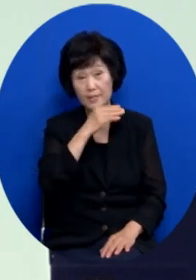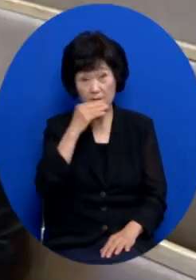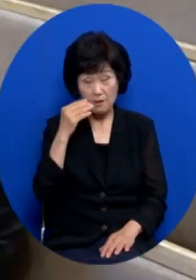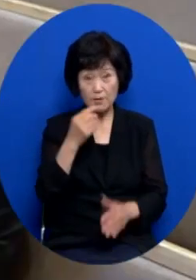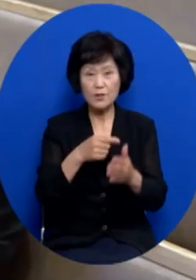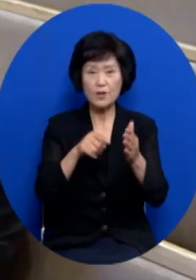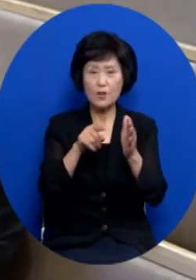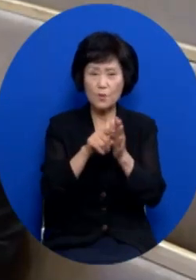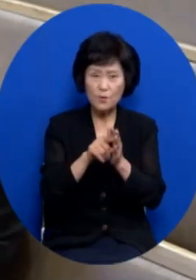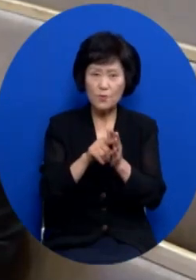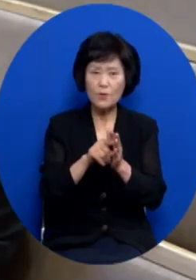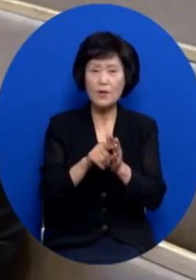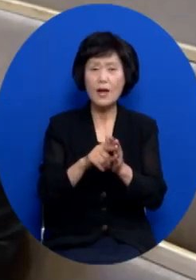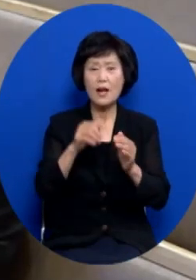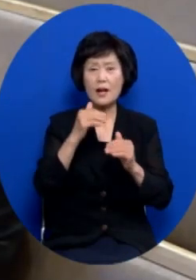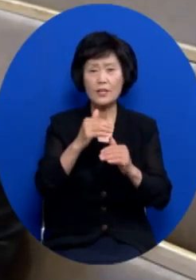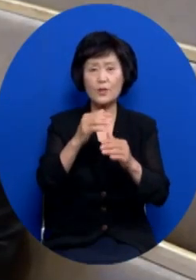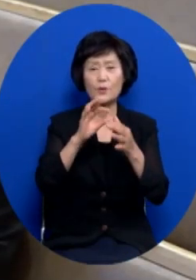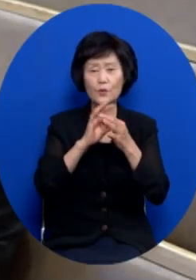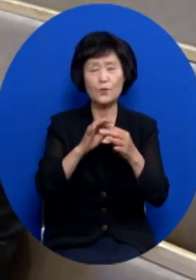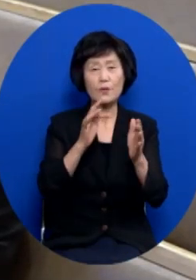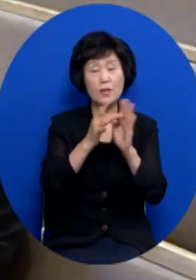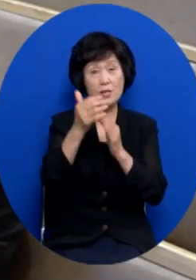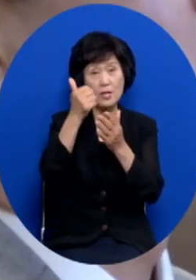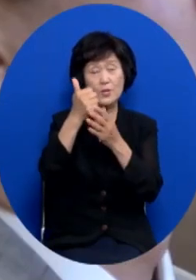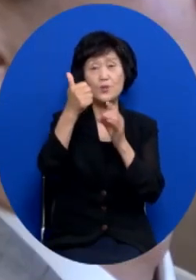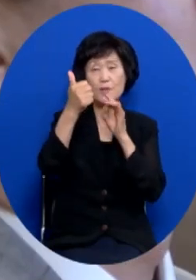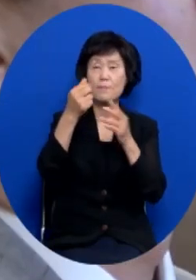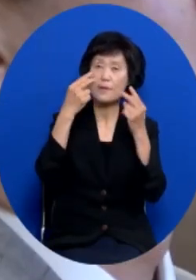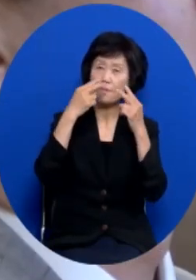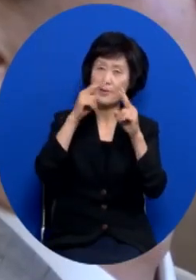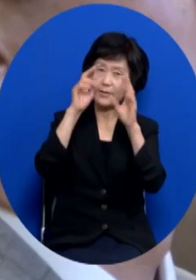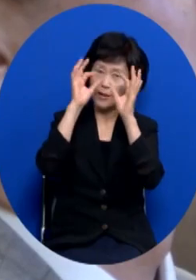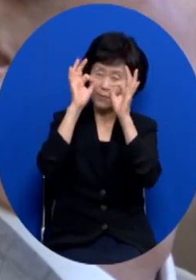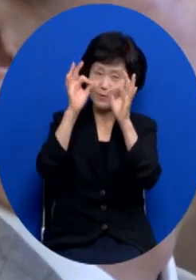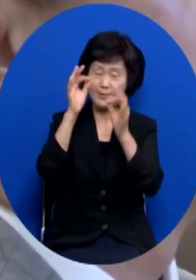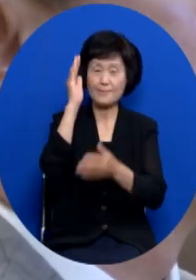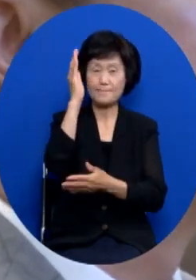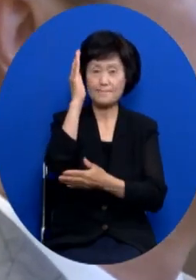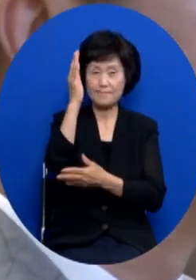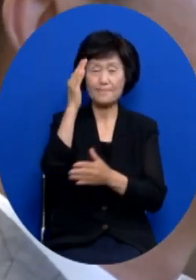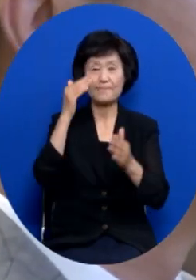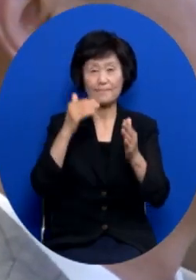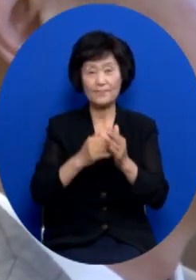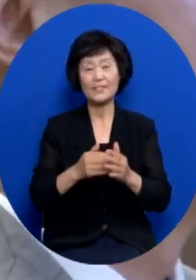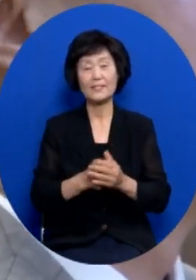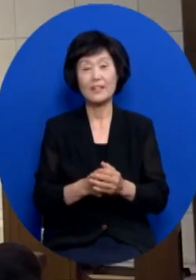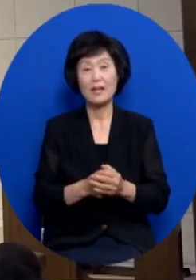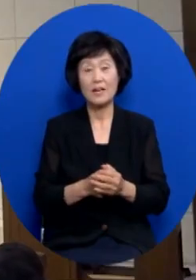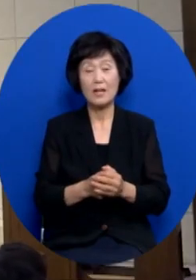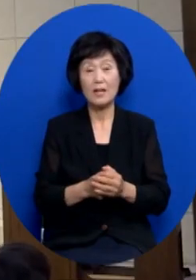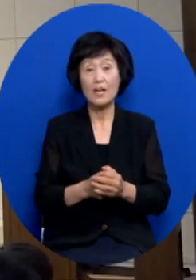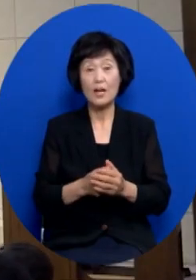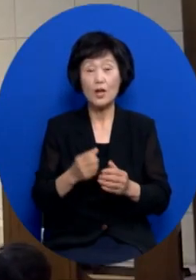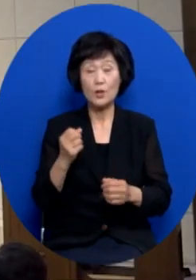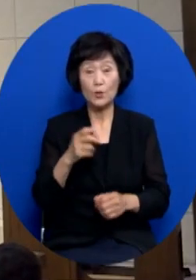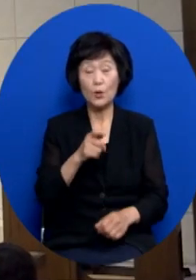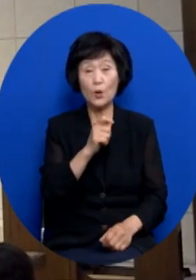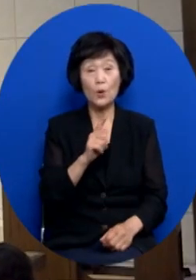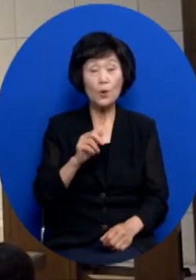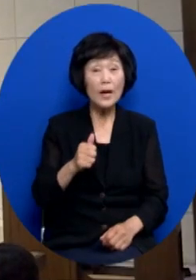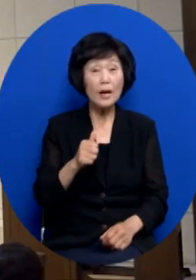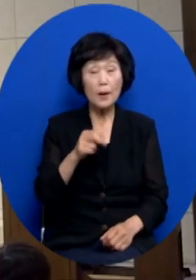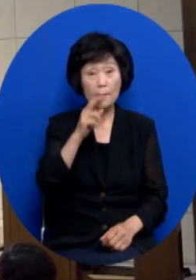통해 예수님만 의지하고 바라보자고 강조했습니다. 이어 진행된 포럼에선 1군지사 곽정근